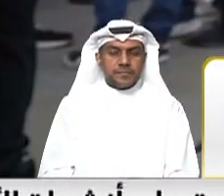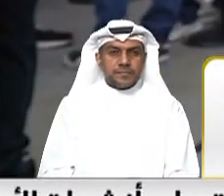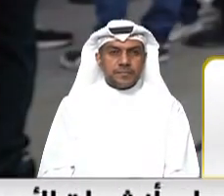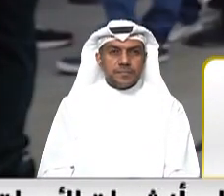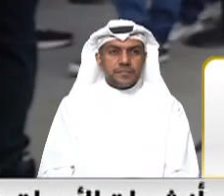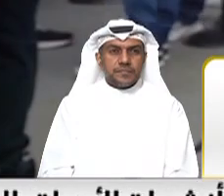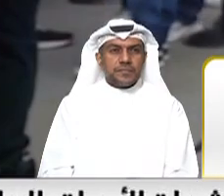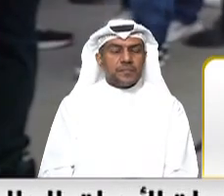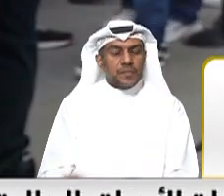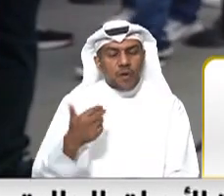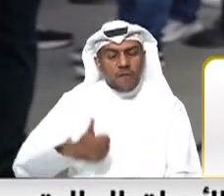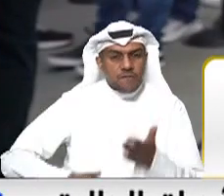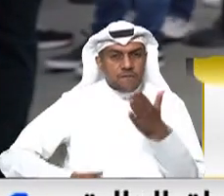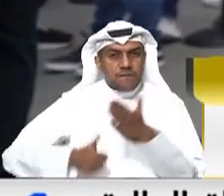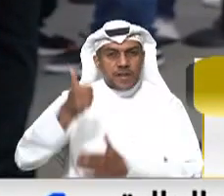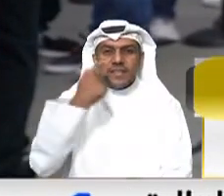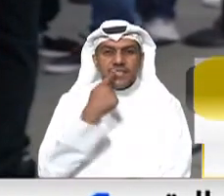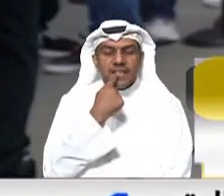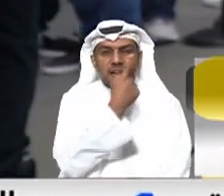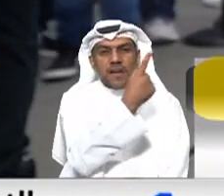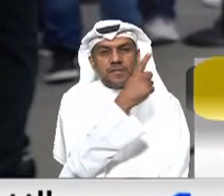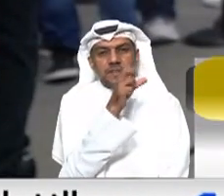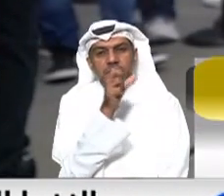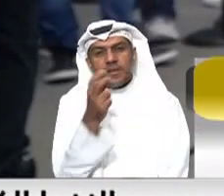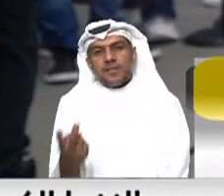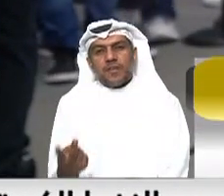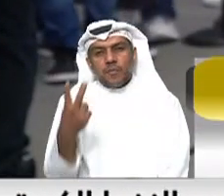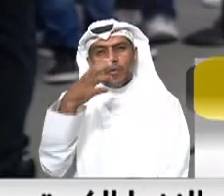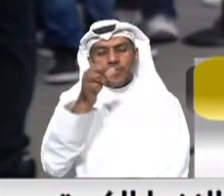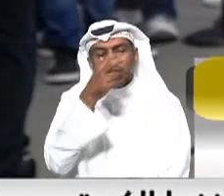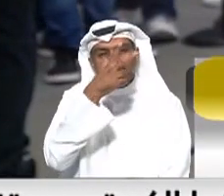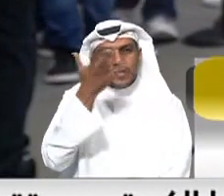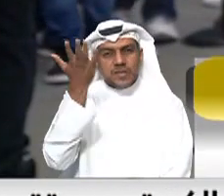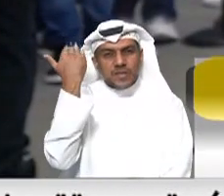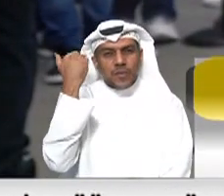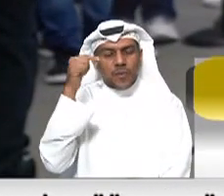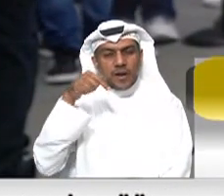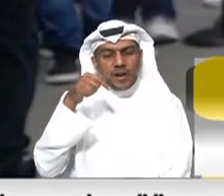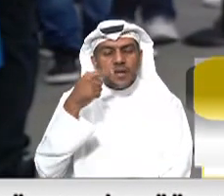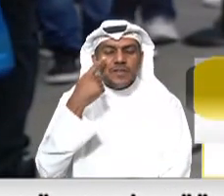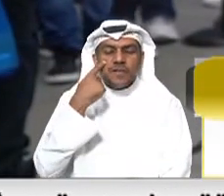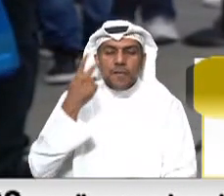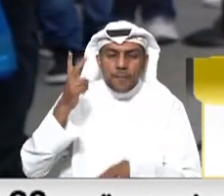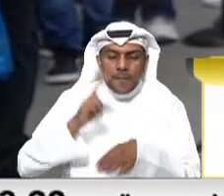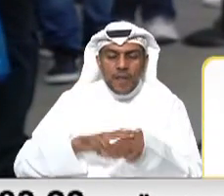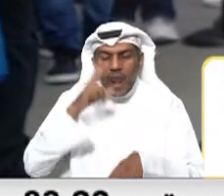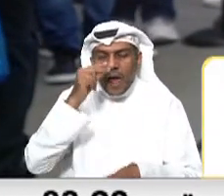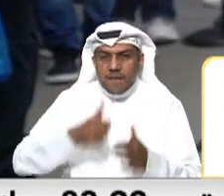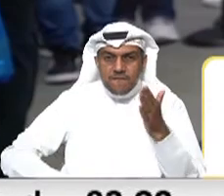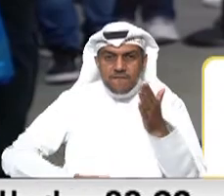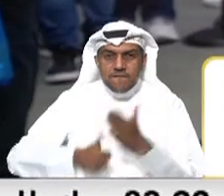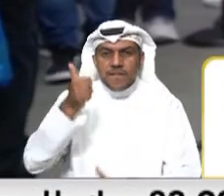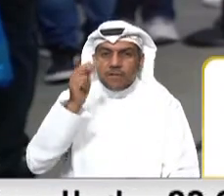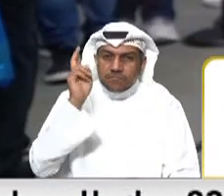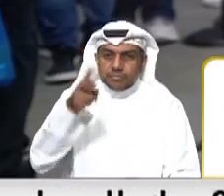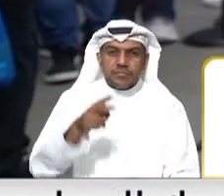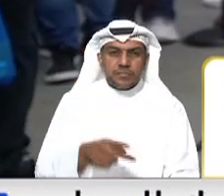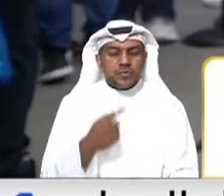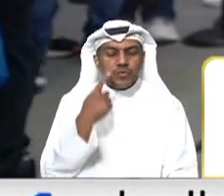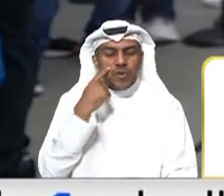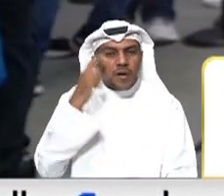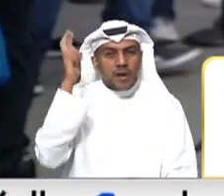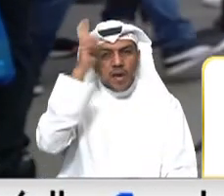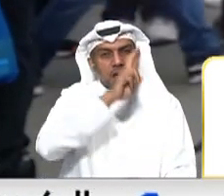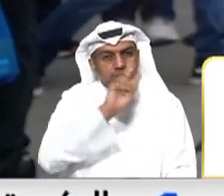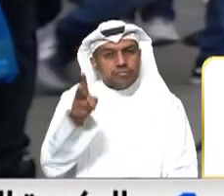فزنا باللقب آخر مرة عام 1997، وهذا هو الوقت الذي يجب أن نفوز به على صاحب الرقم القياسي ريال